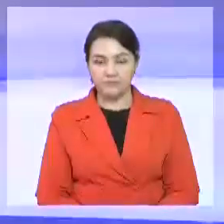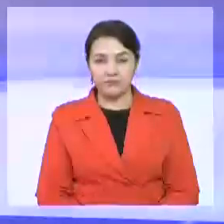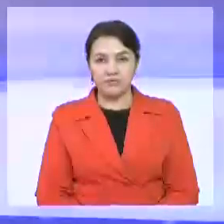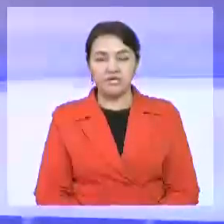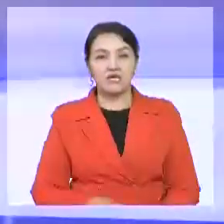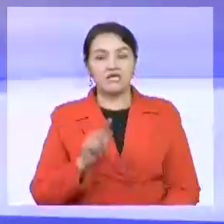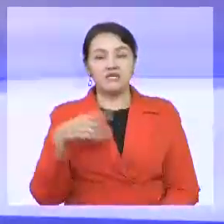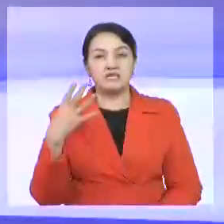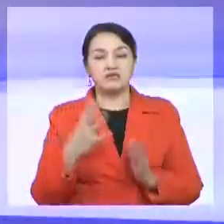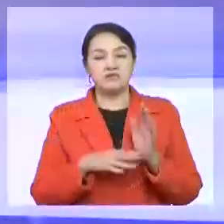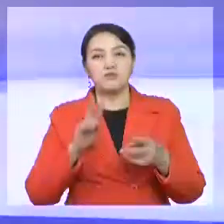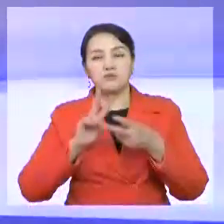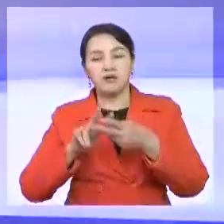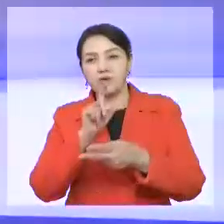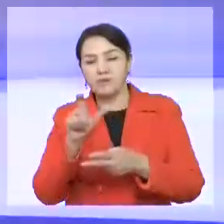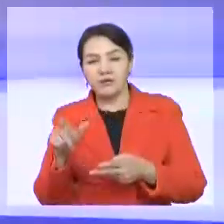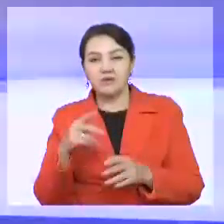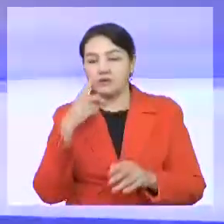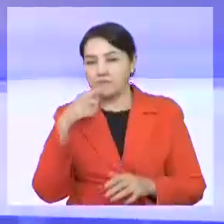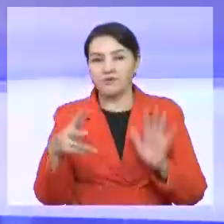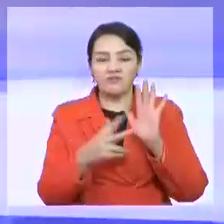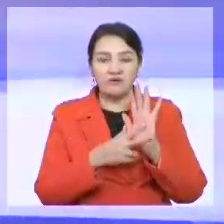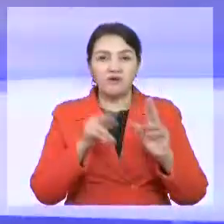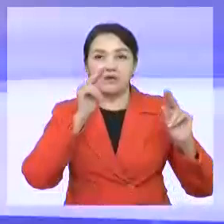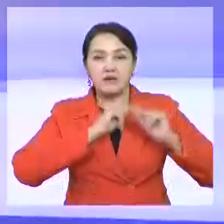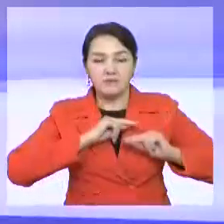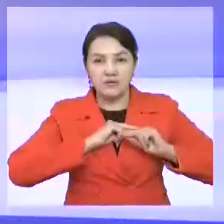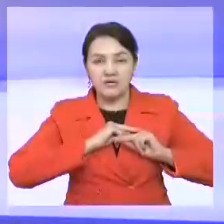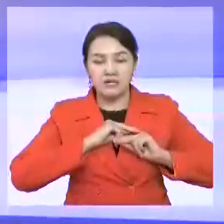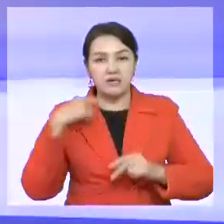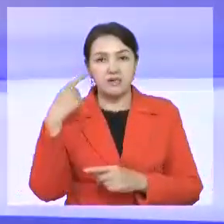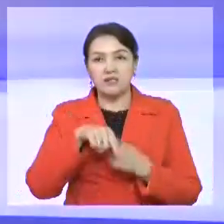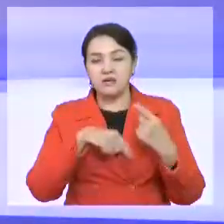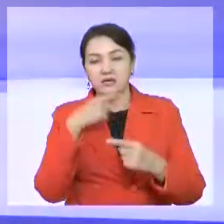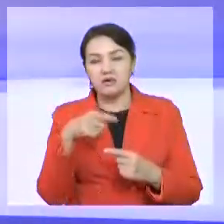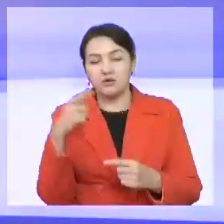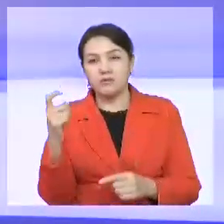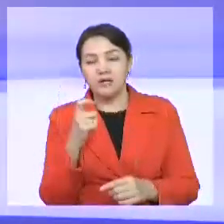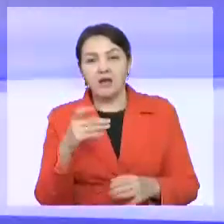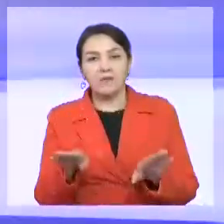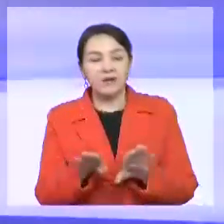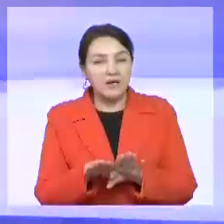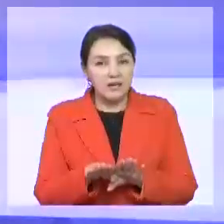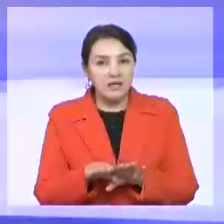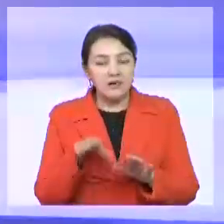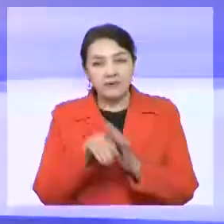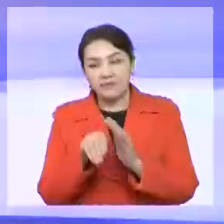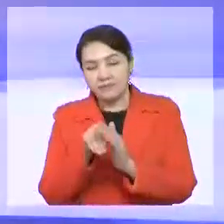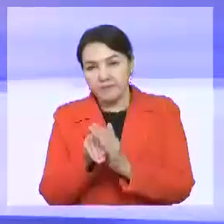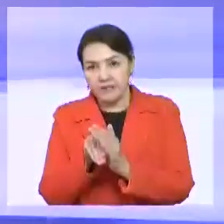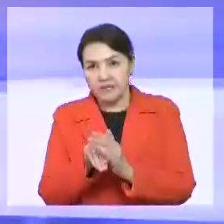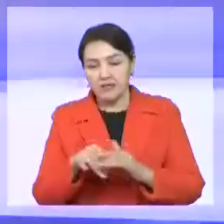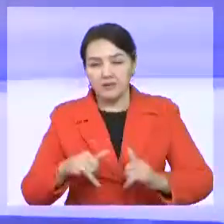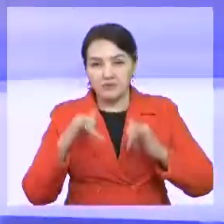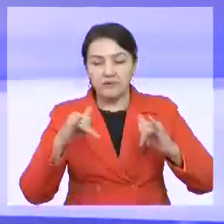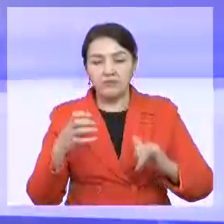Порядка 190 осужденных учреждения номер 8 трудоустроены благодаря индивидуальным предпринимателям. Таким образом, они вносят свой вклад в